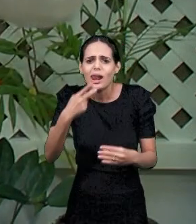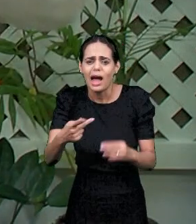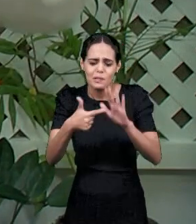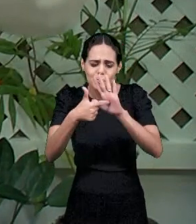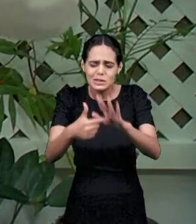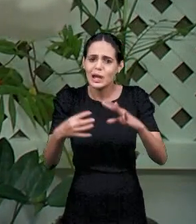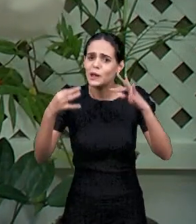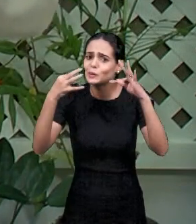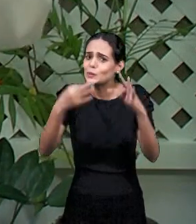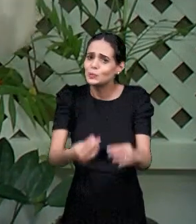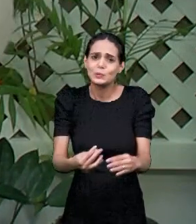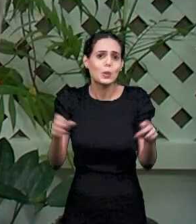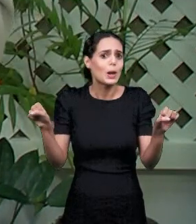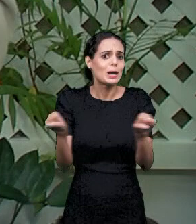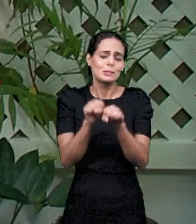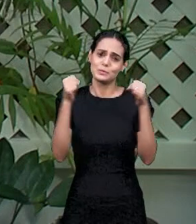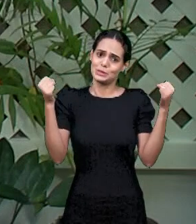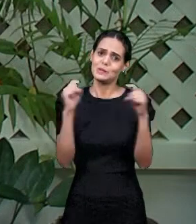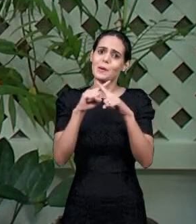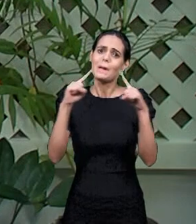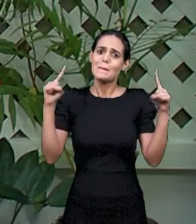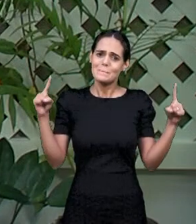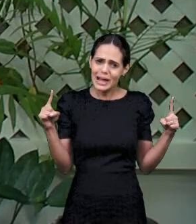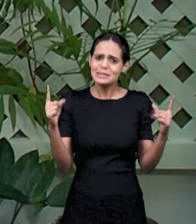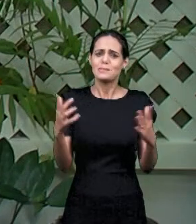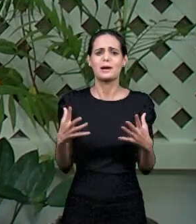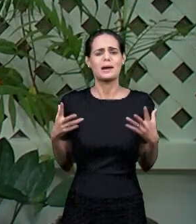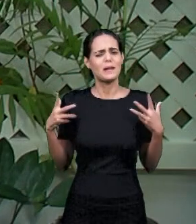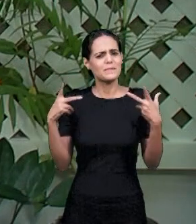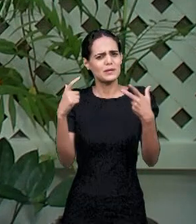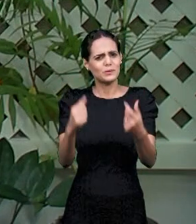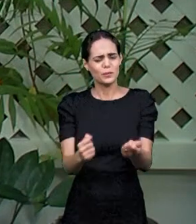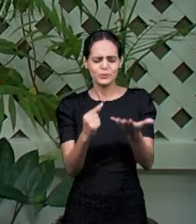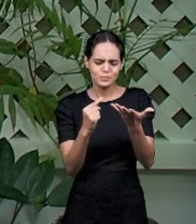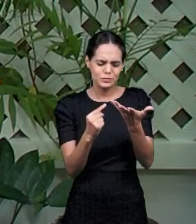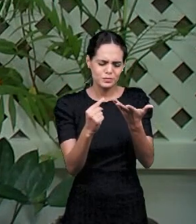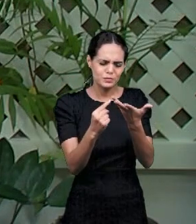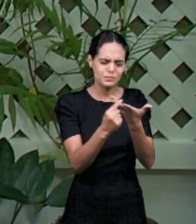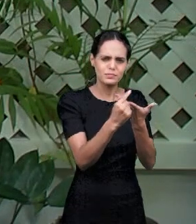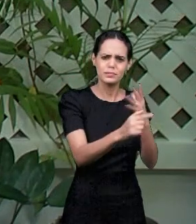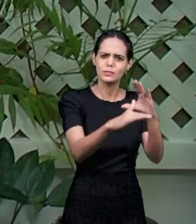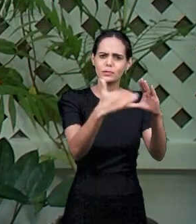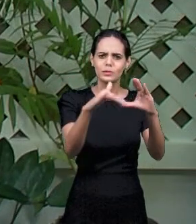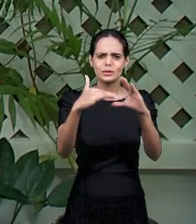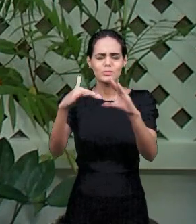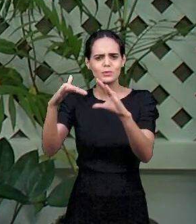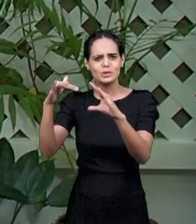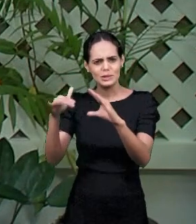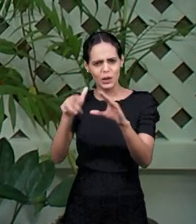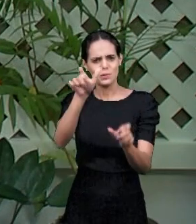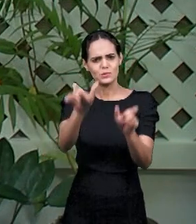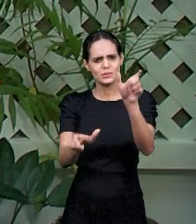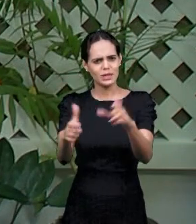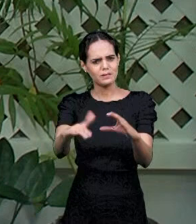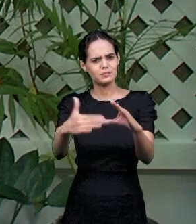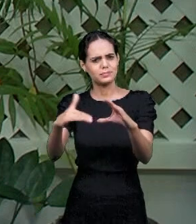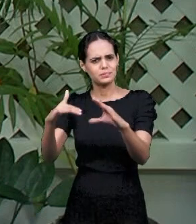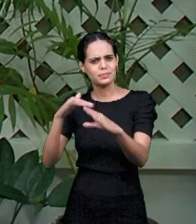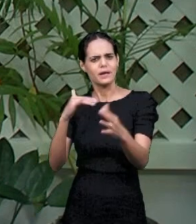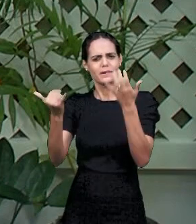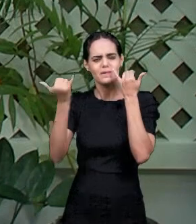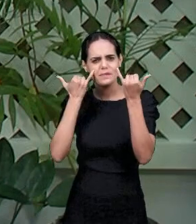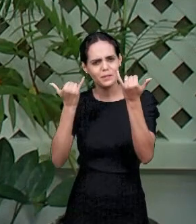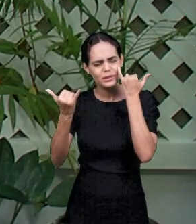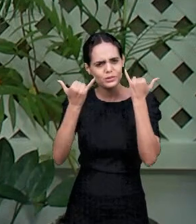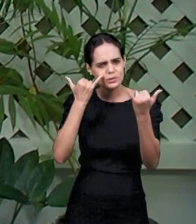nous envoient. C'est une richesse extraordinaire. Il y a une préoccupation de tous les frères et sœurs à